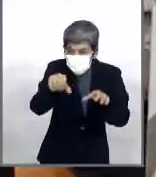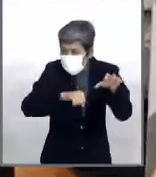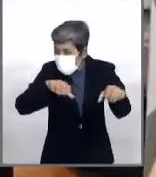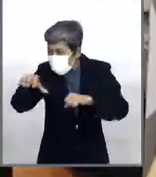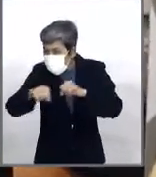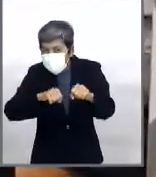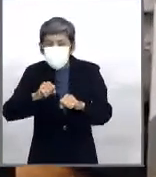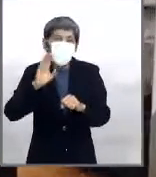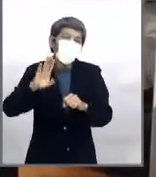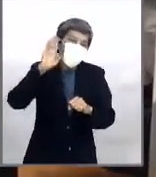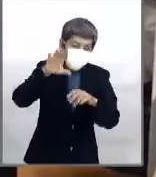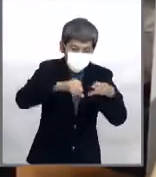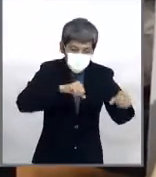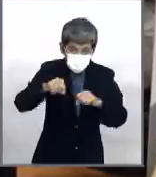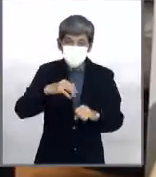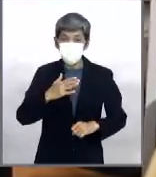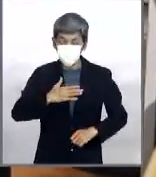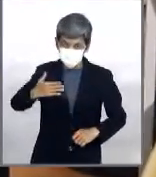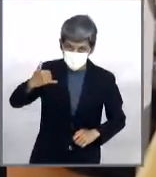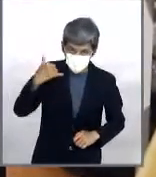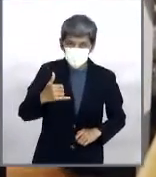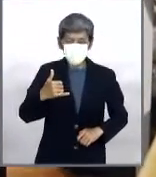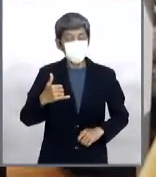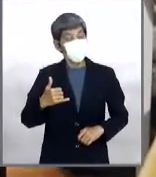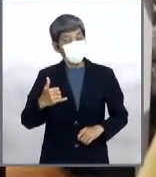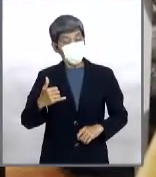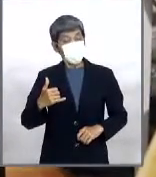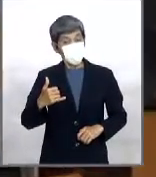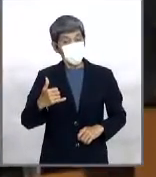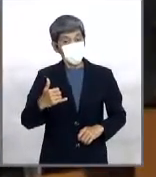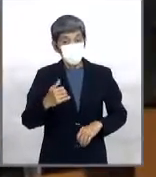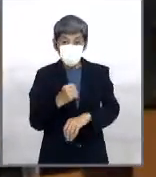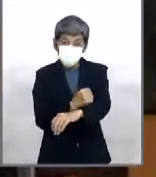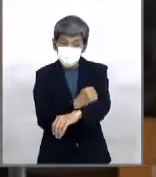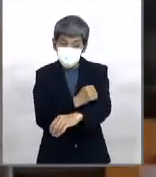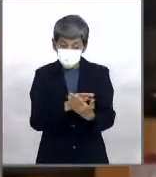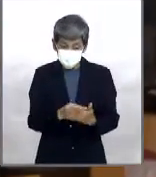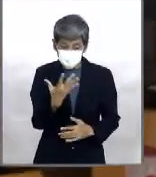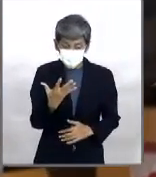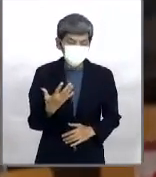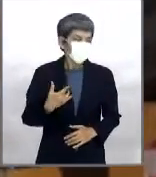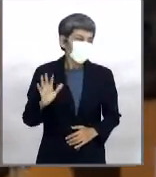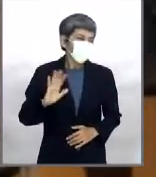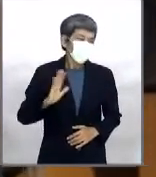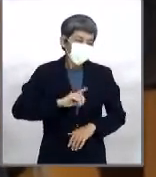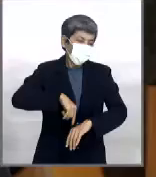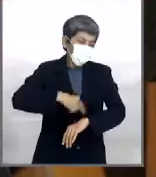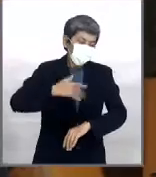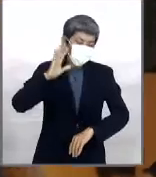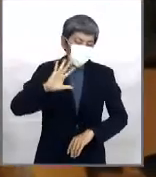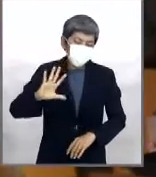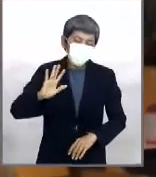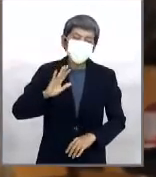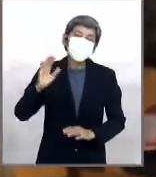ราที่ออฟฟิศเราจนวันนั้นผมก็เข้าไปแต่ผมรู้สึกว่าเฮ้ยค่าแรงชิ้นละ5บาทไม่เอาอะเสียดายเวลาผ